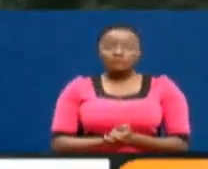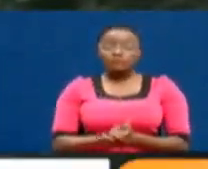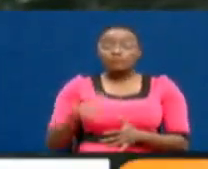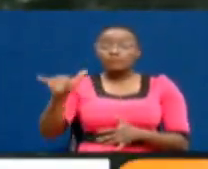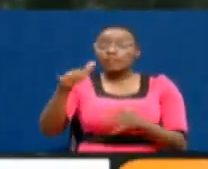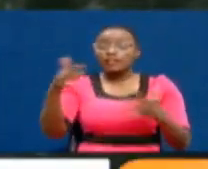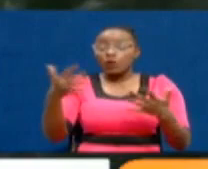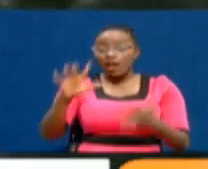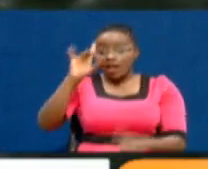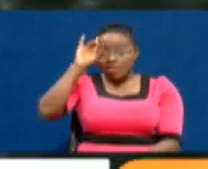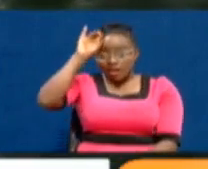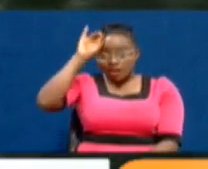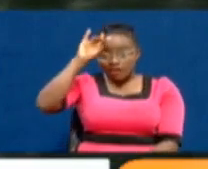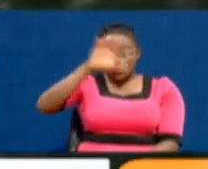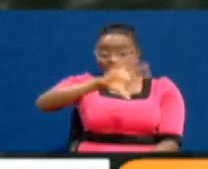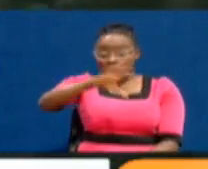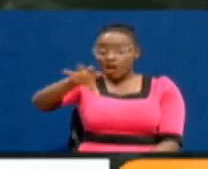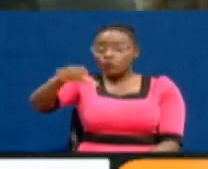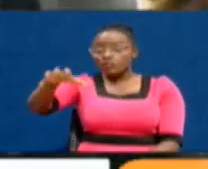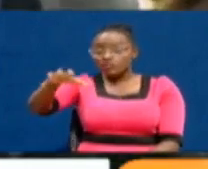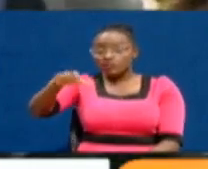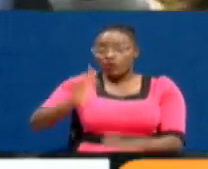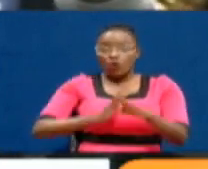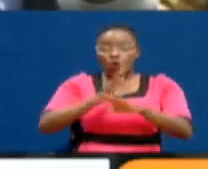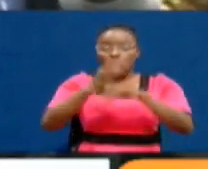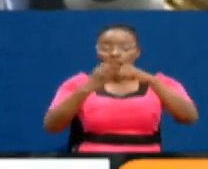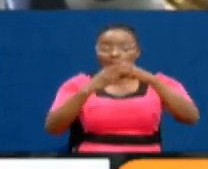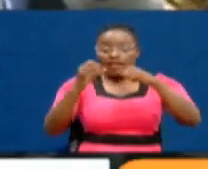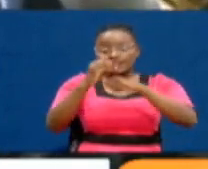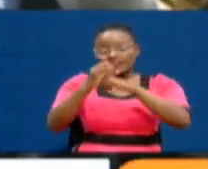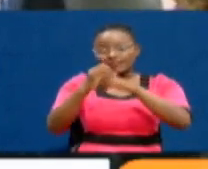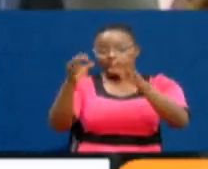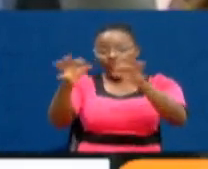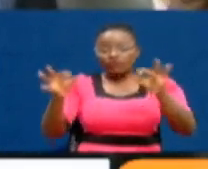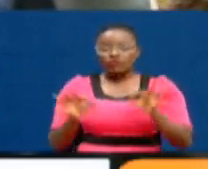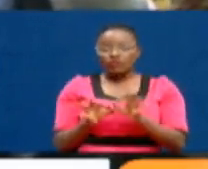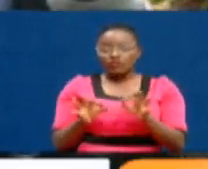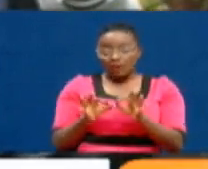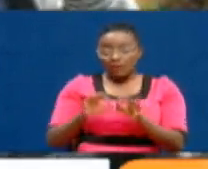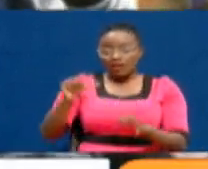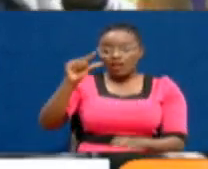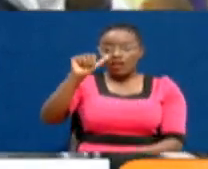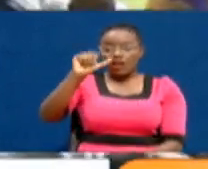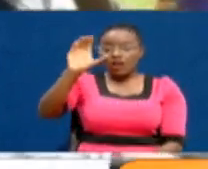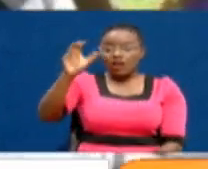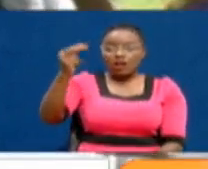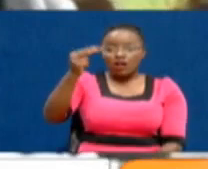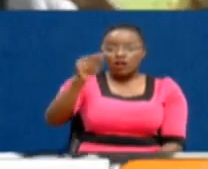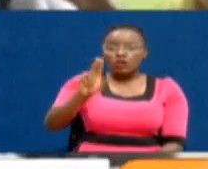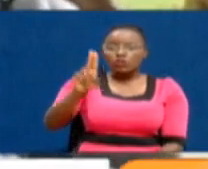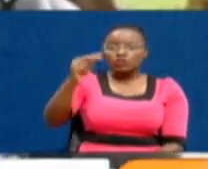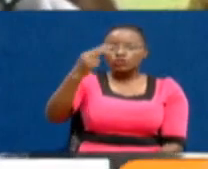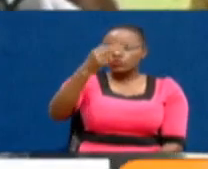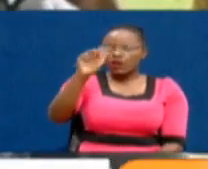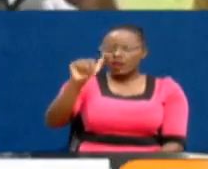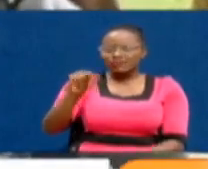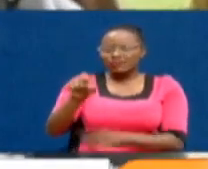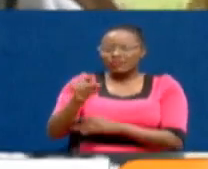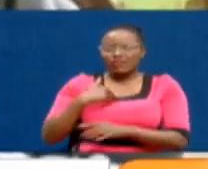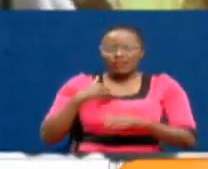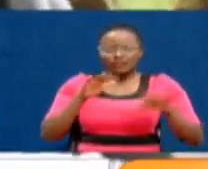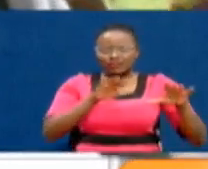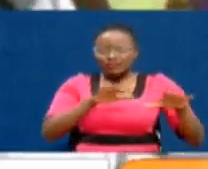Katika kaunti ya Nyandarua, zaidi ya familia 80 kutoka kijiji cha Kashuha zinaishi kwa hofu ya kuathirika na maporomoko ya